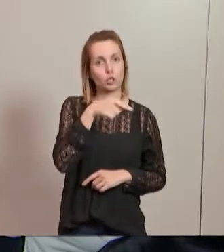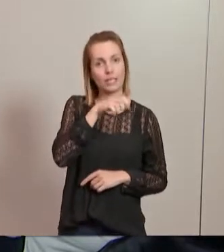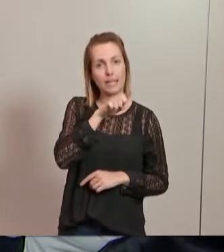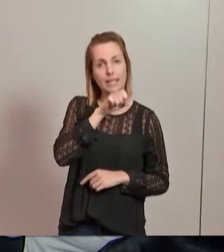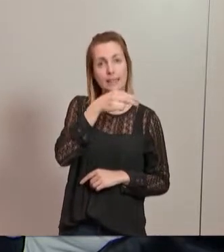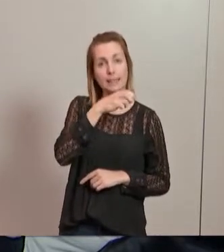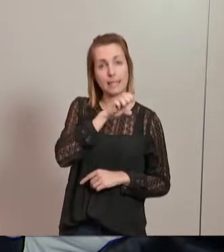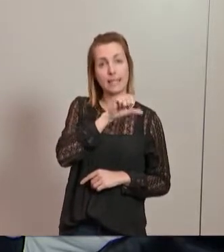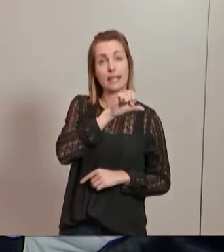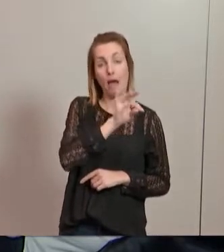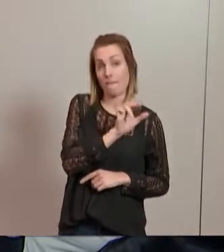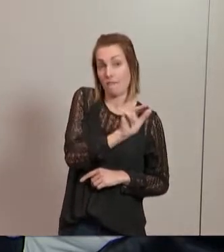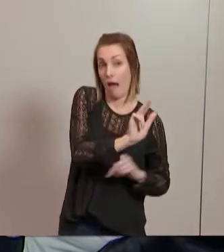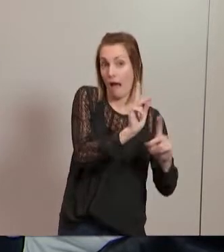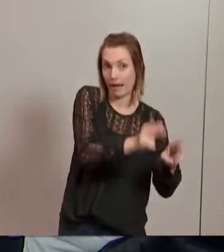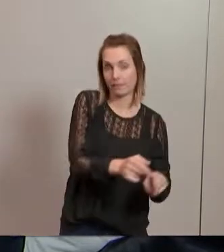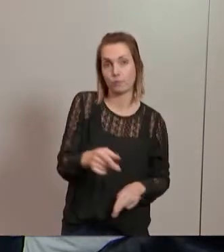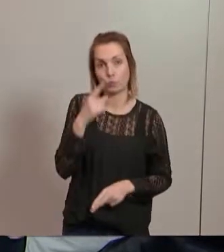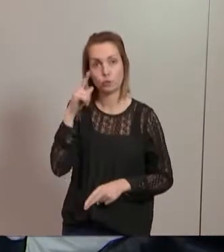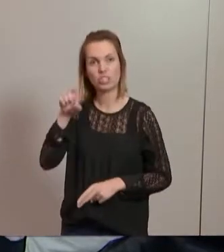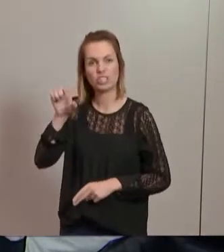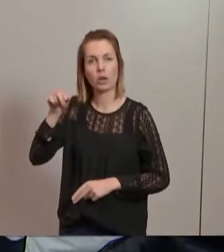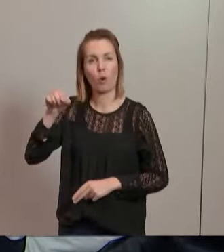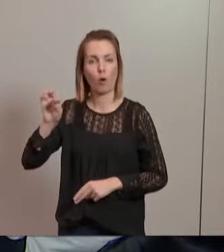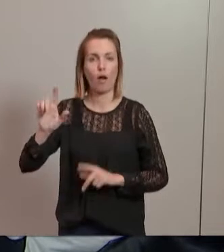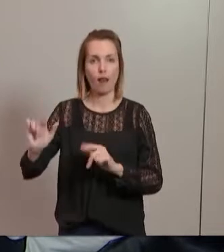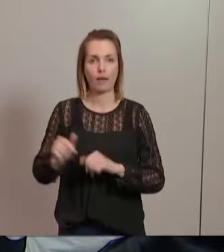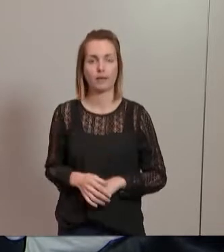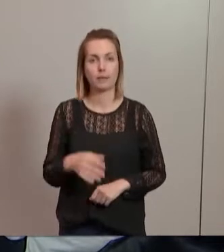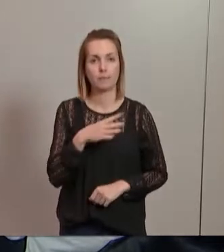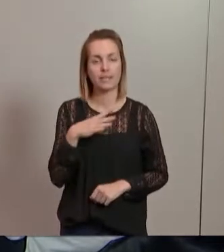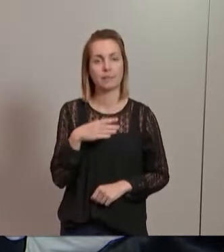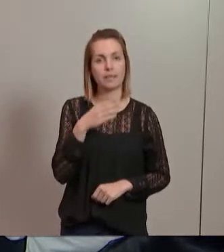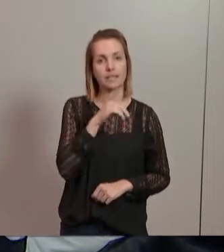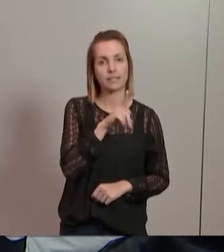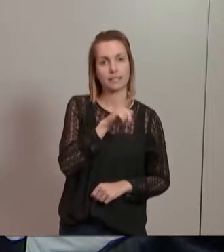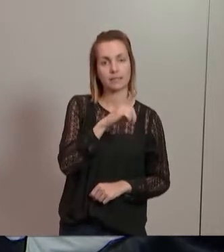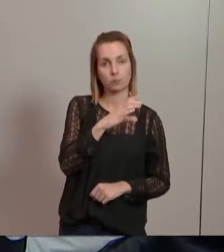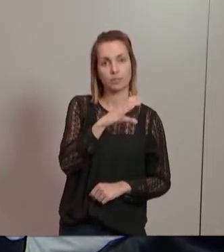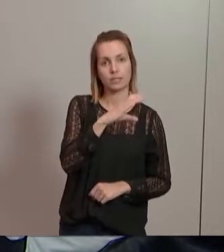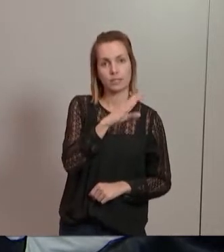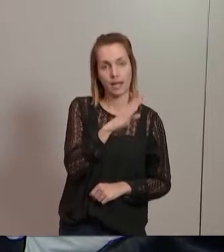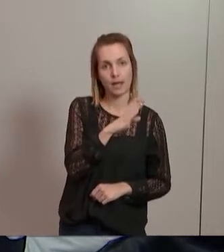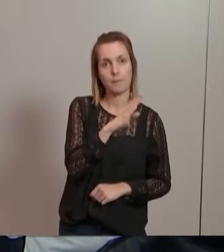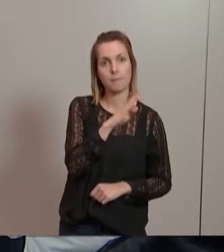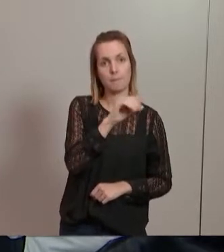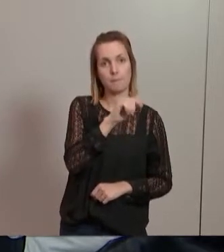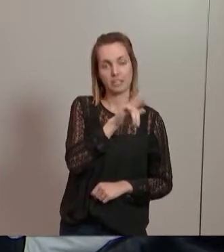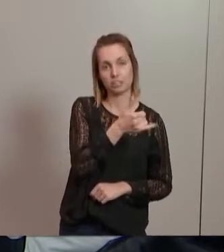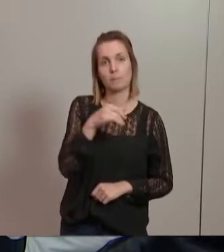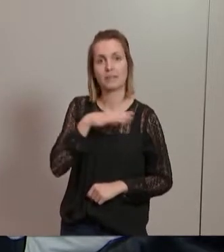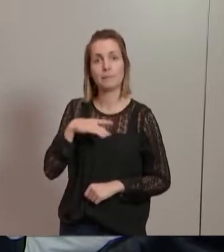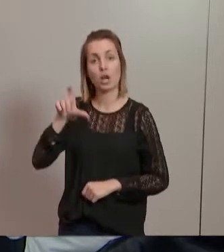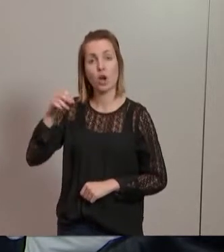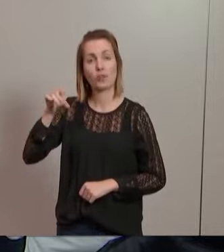Ne saurait tarder. Alain Géant. Présent. Anna Scabage. Présent. Sylvie Landier.